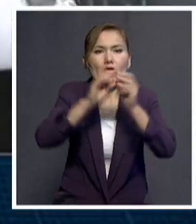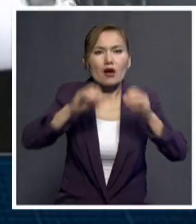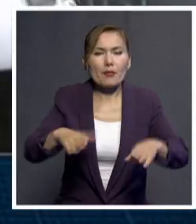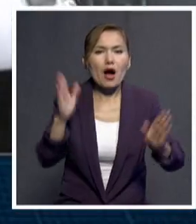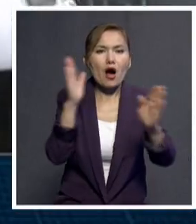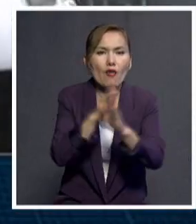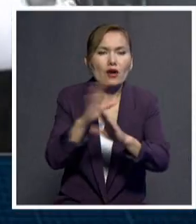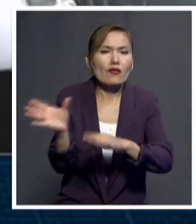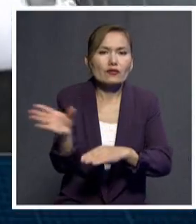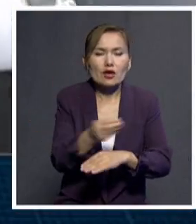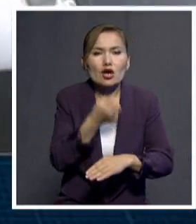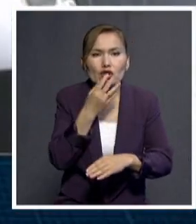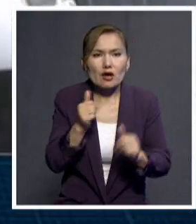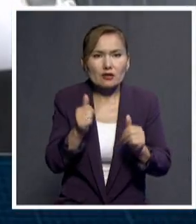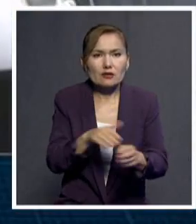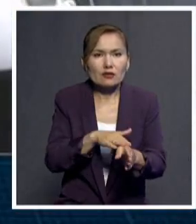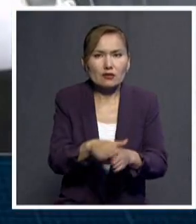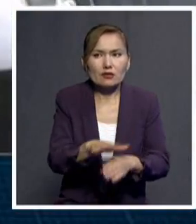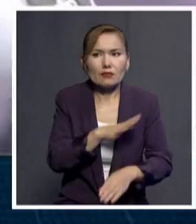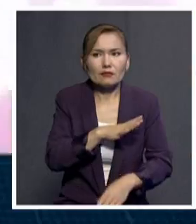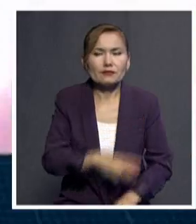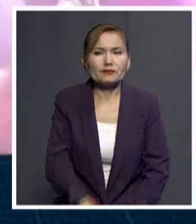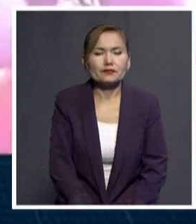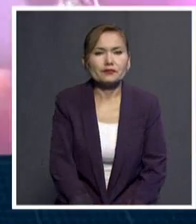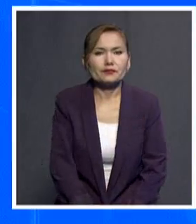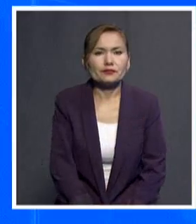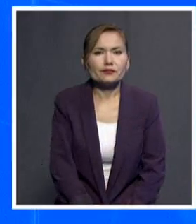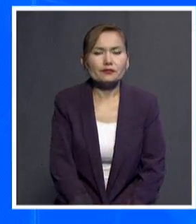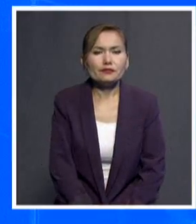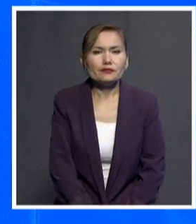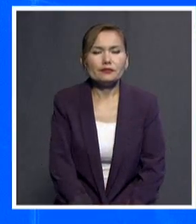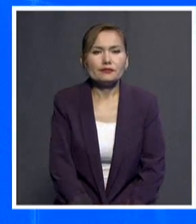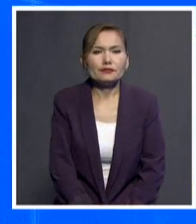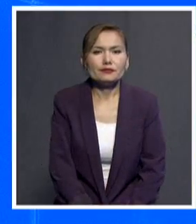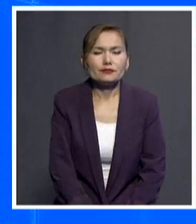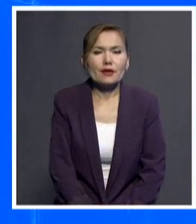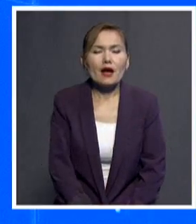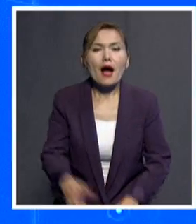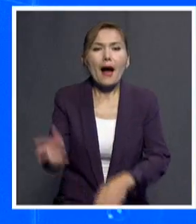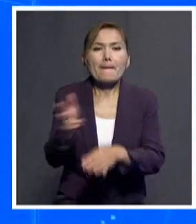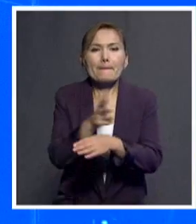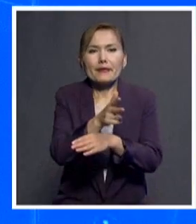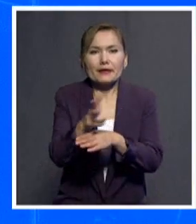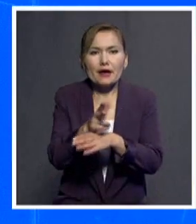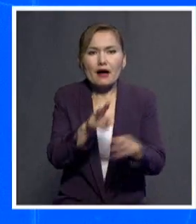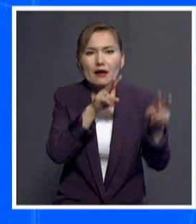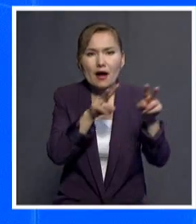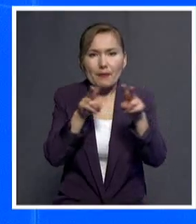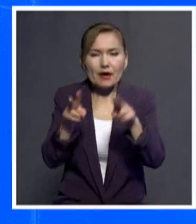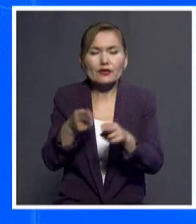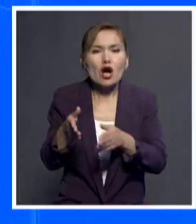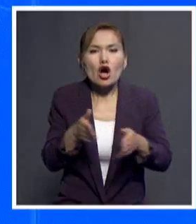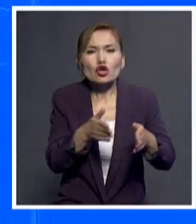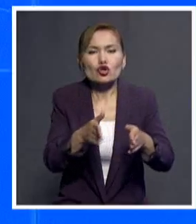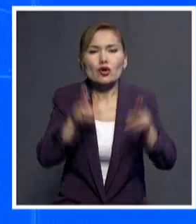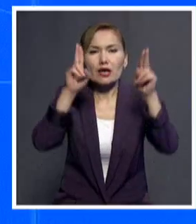қолайлы болып, операция ойдағыдай өткен. Бейнебақылау камералар арқылы анықталған жол